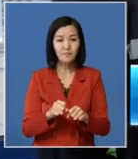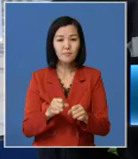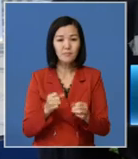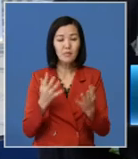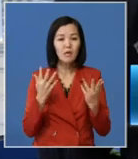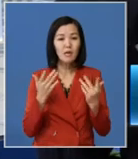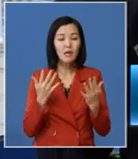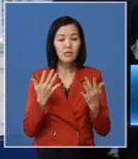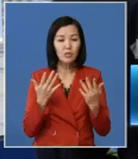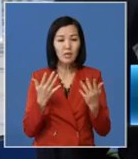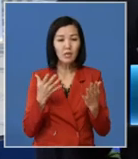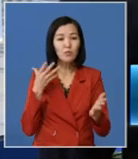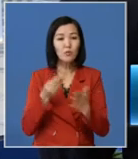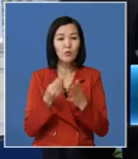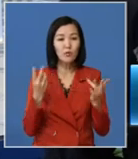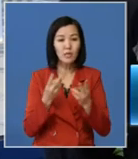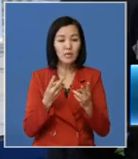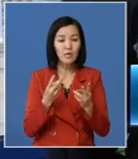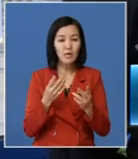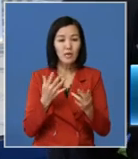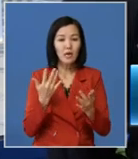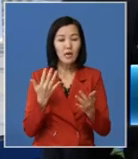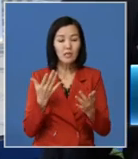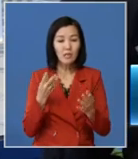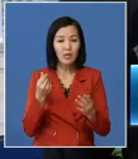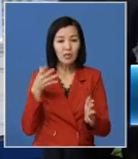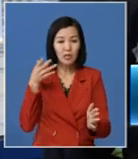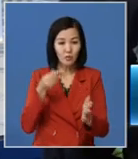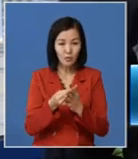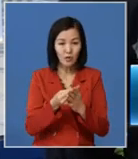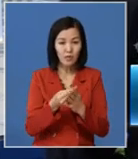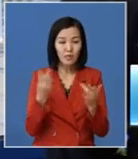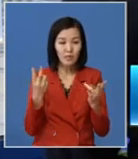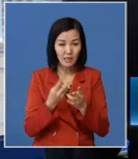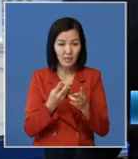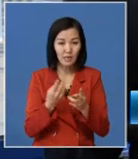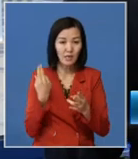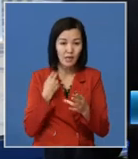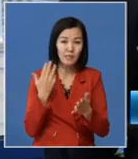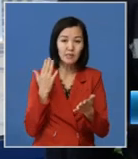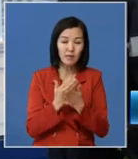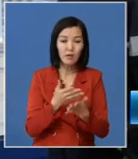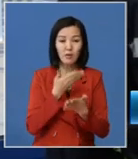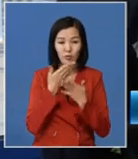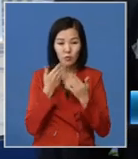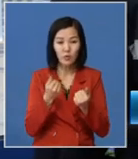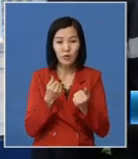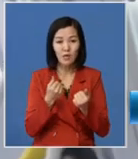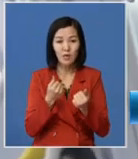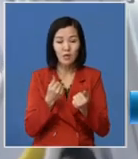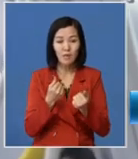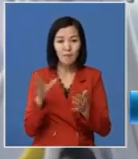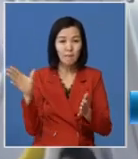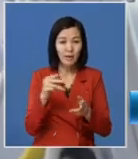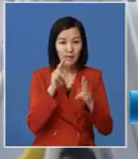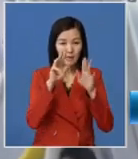керек, қанша ақша салынды, қанша ақша әлі салынуы керек, беретін сдачасы бәрі